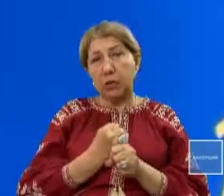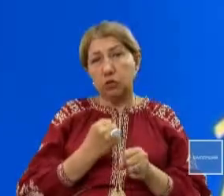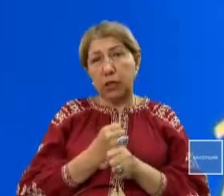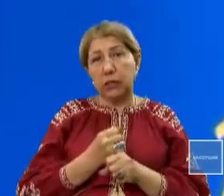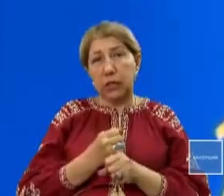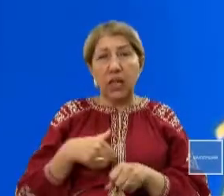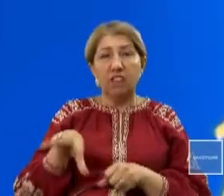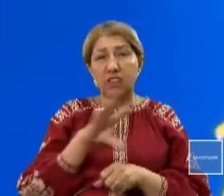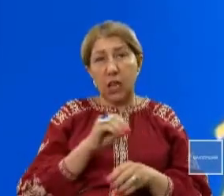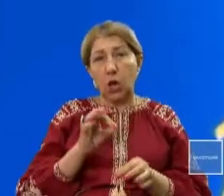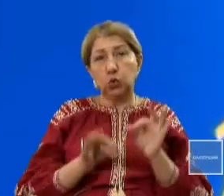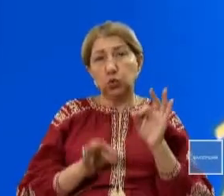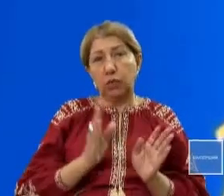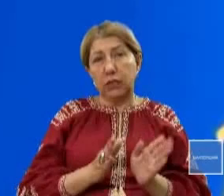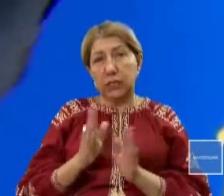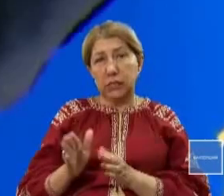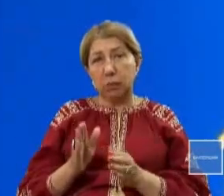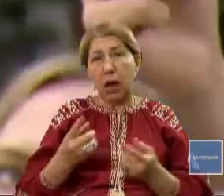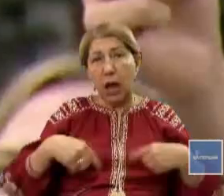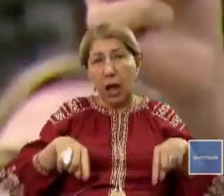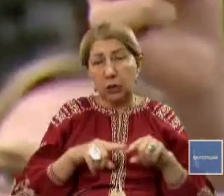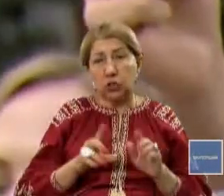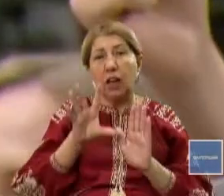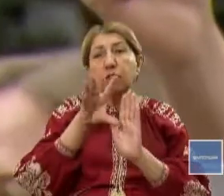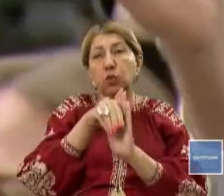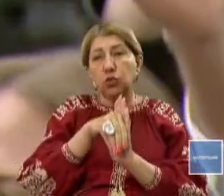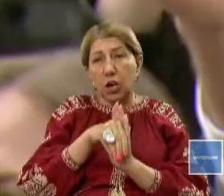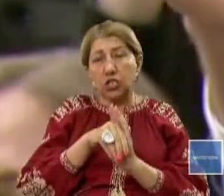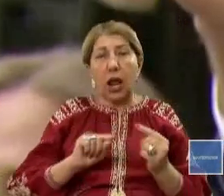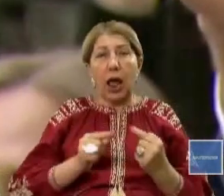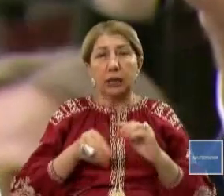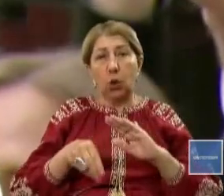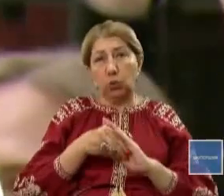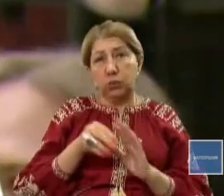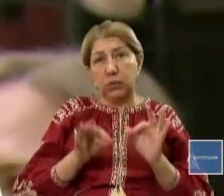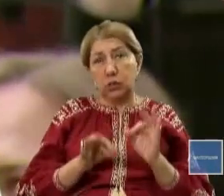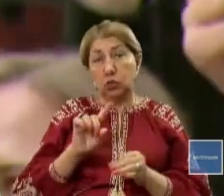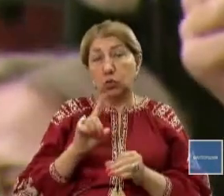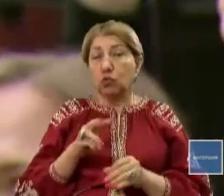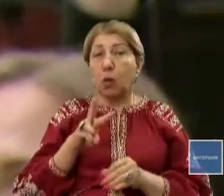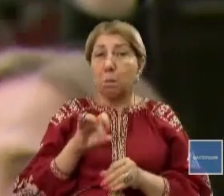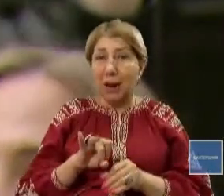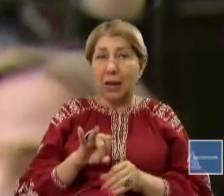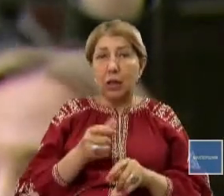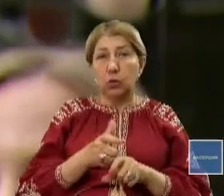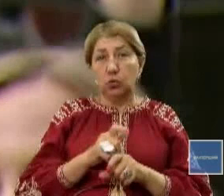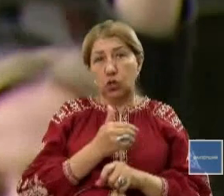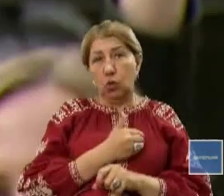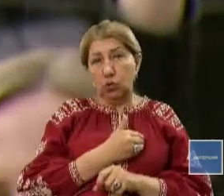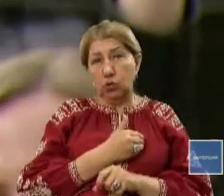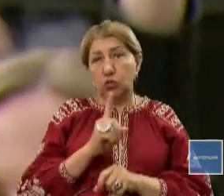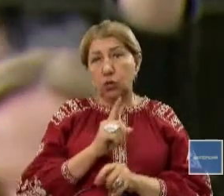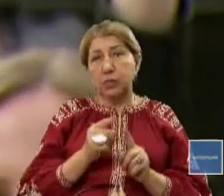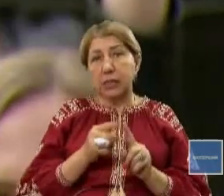судова система, вся судова галузь, включаючи антикорупційний суд. Тому що ми дуже хочемо, щоб за